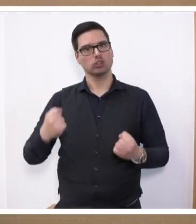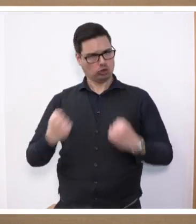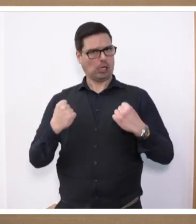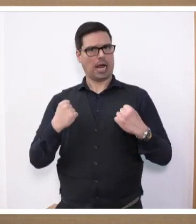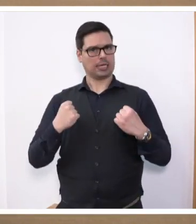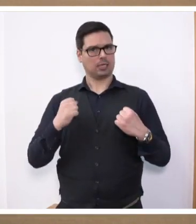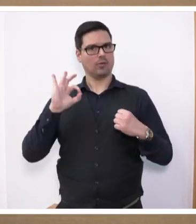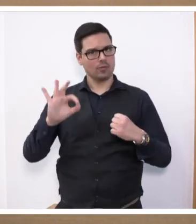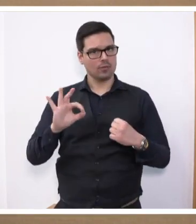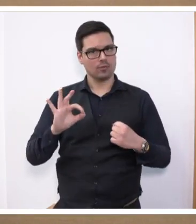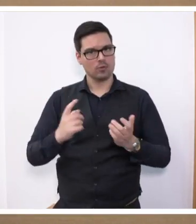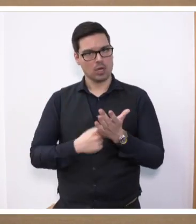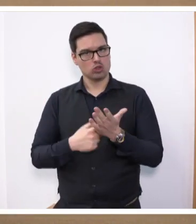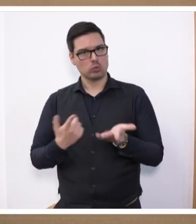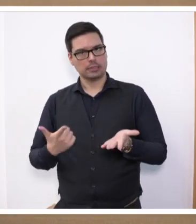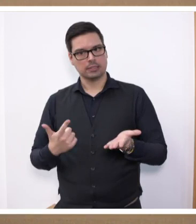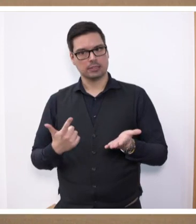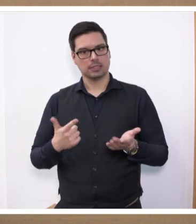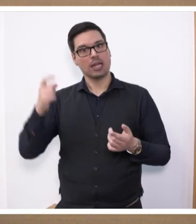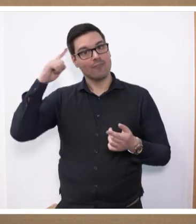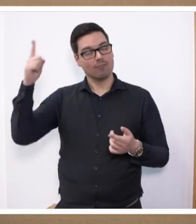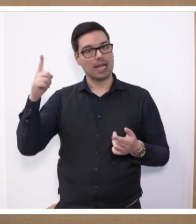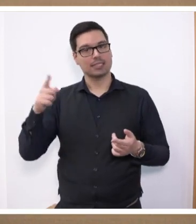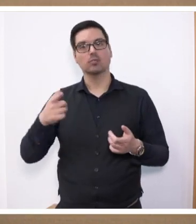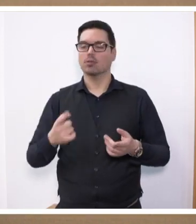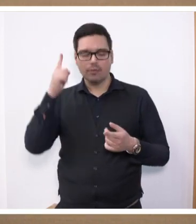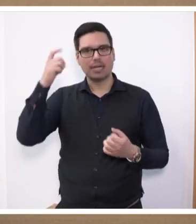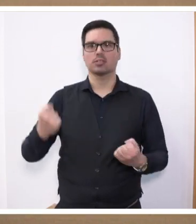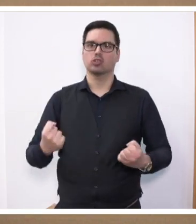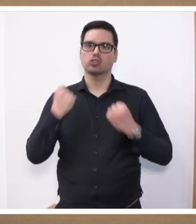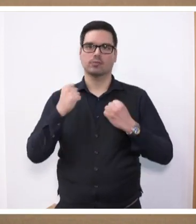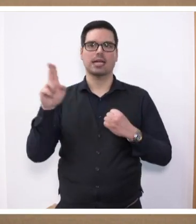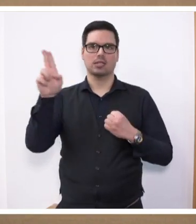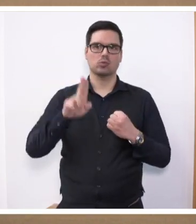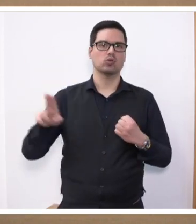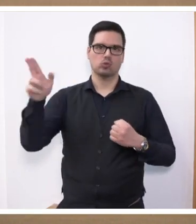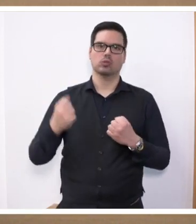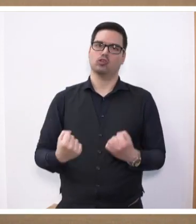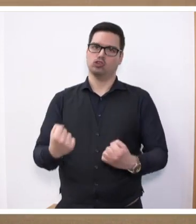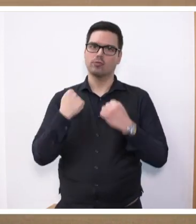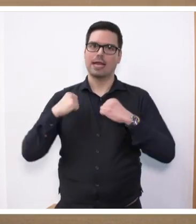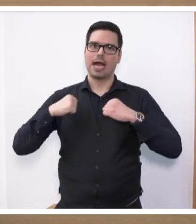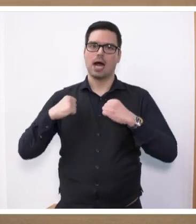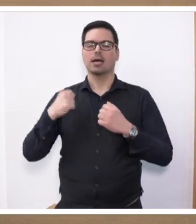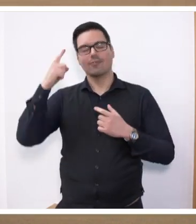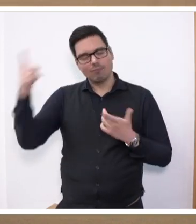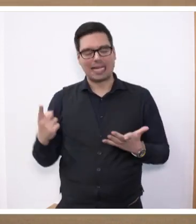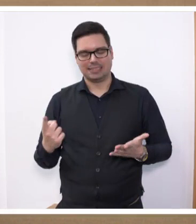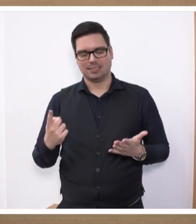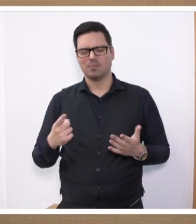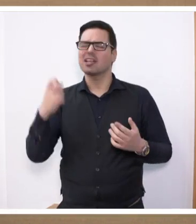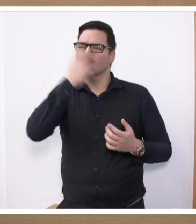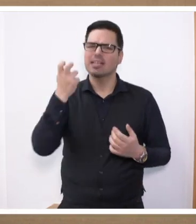machen. Ich glaube Ihnen, dass Sie auch dafür sind. Ich weiß auch, dass es schwer ist, sich innerhalb der Union dafür durchzusetzen. Aber versuchen Sie es